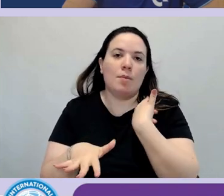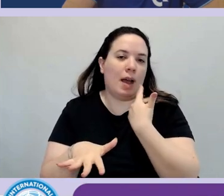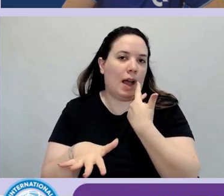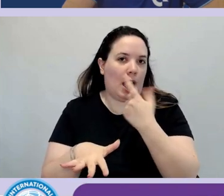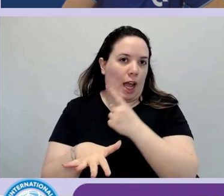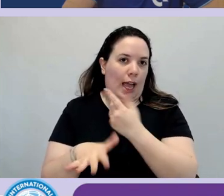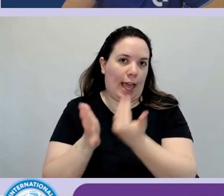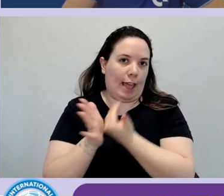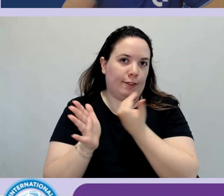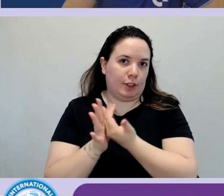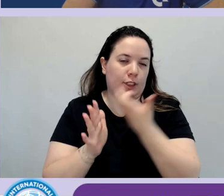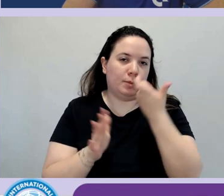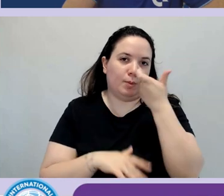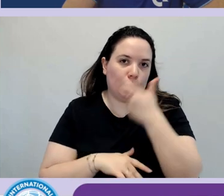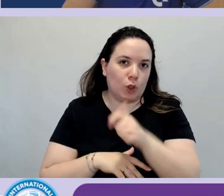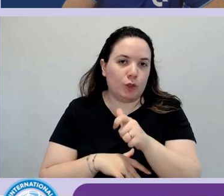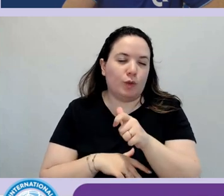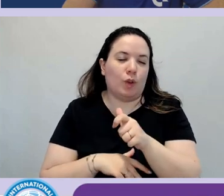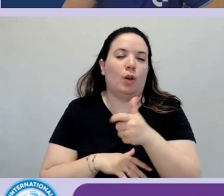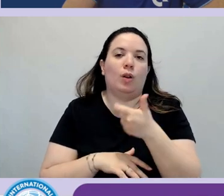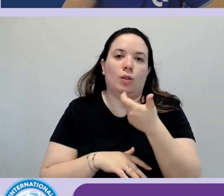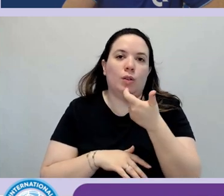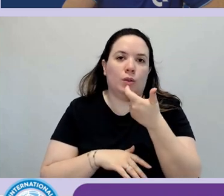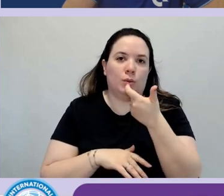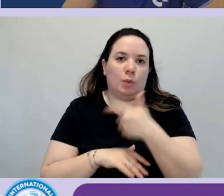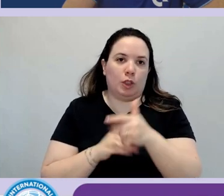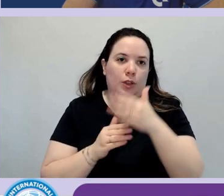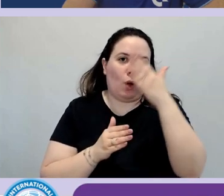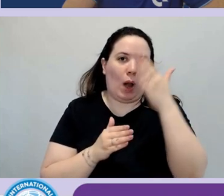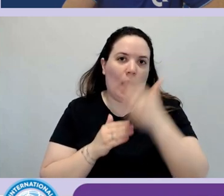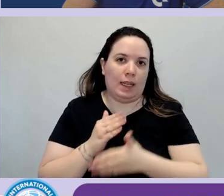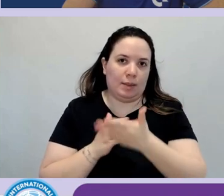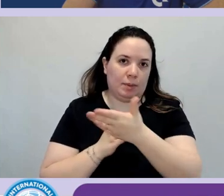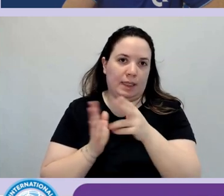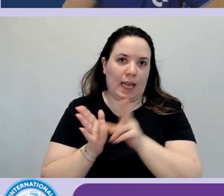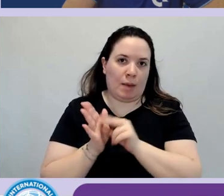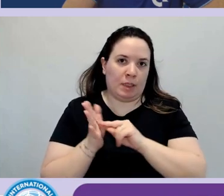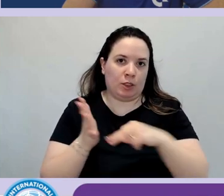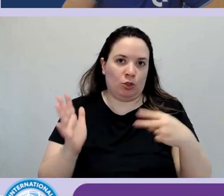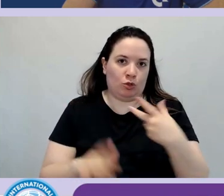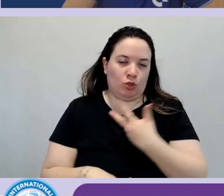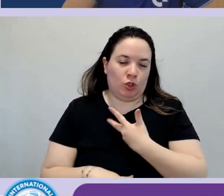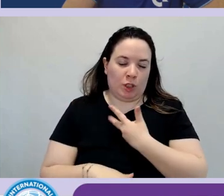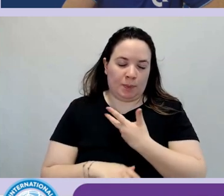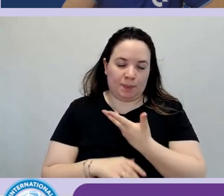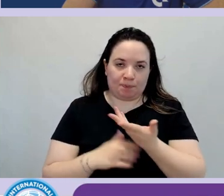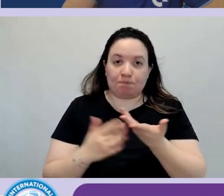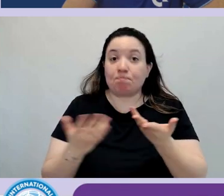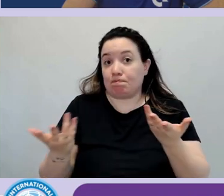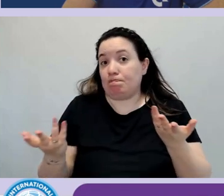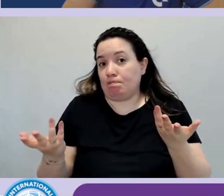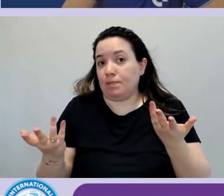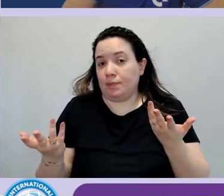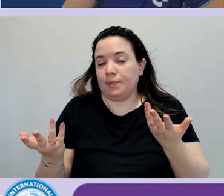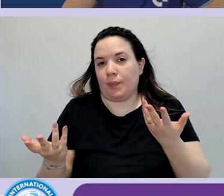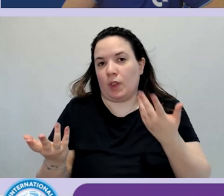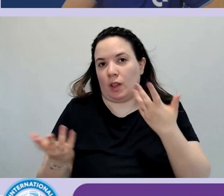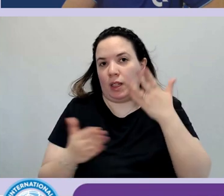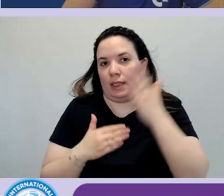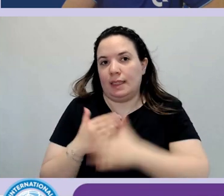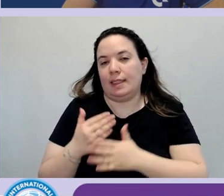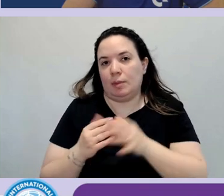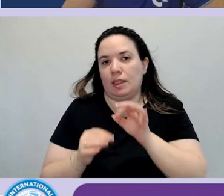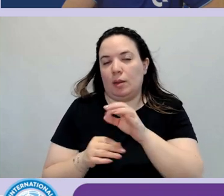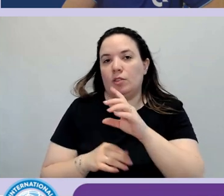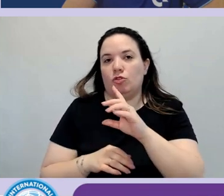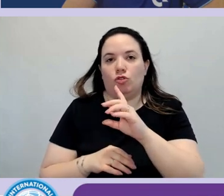navigazione per una questione evidentemente Insomma di limiti della tecnologia in questo caso Insomma limite